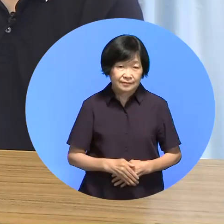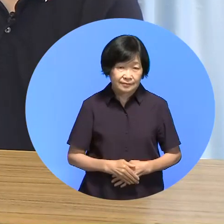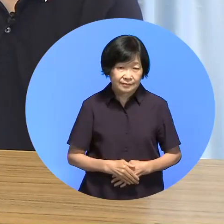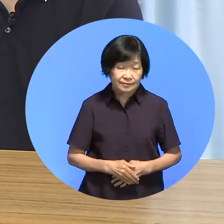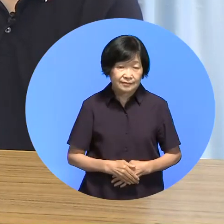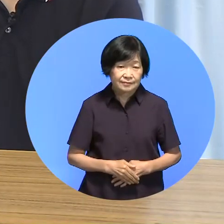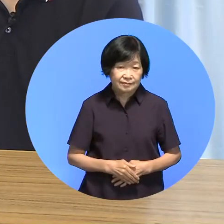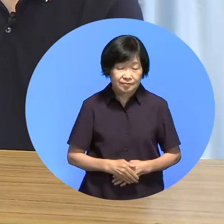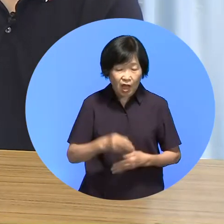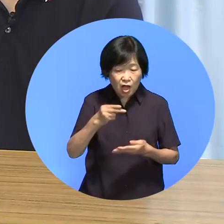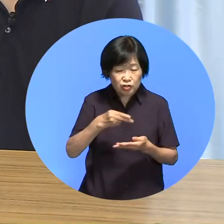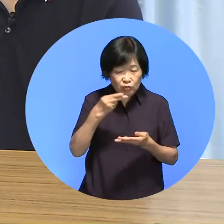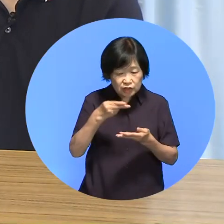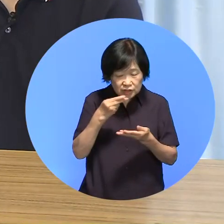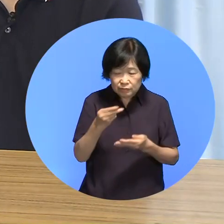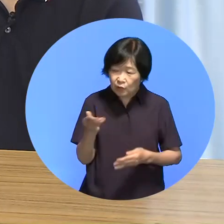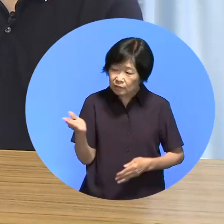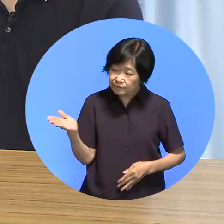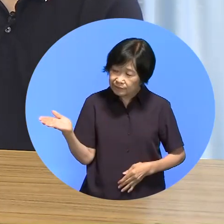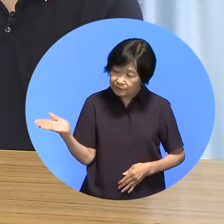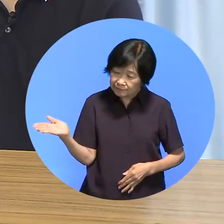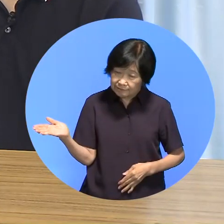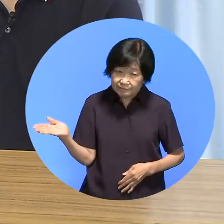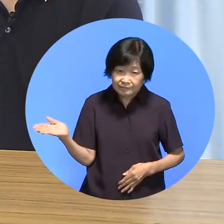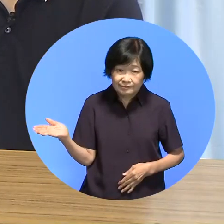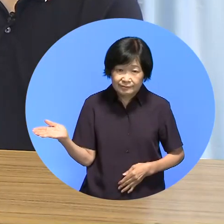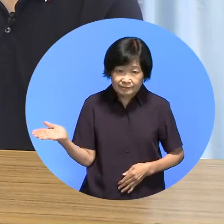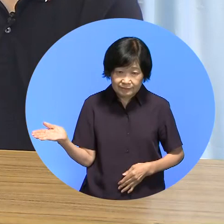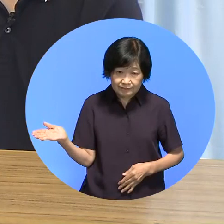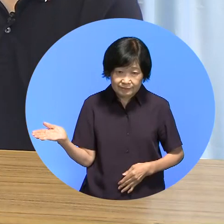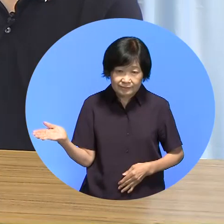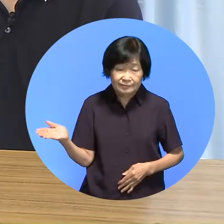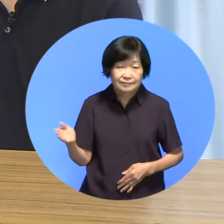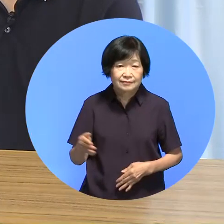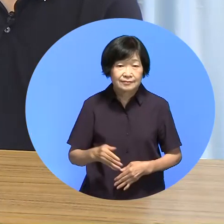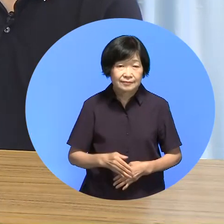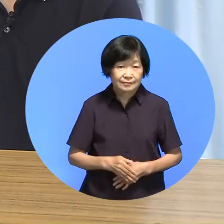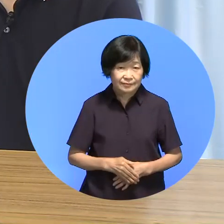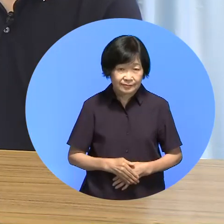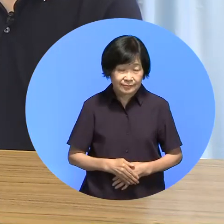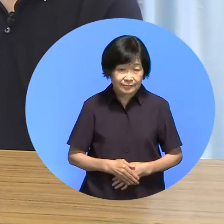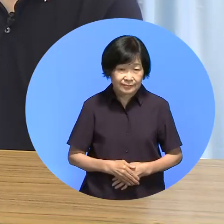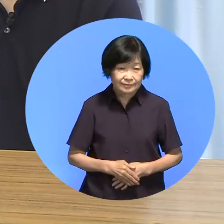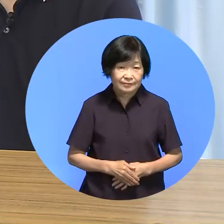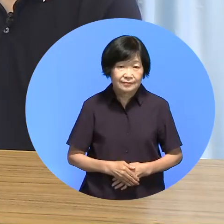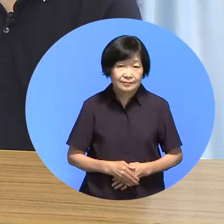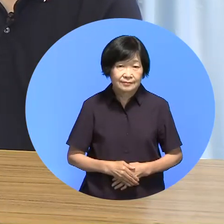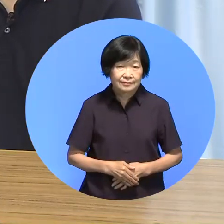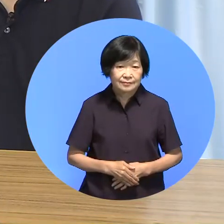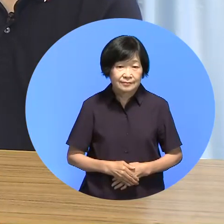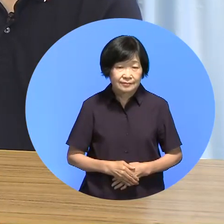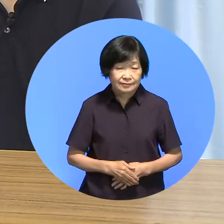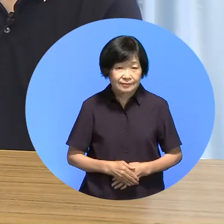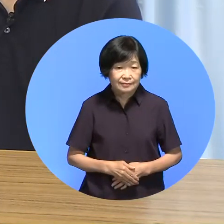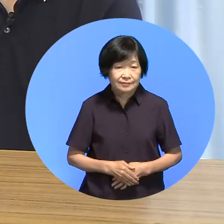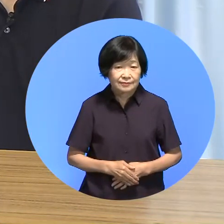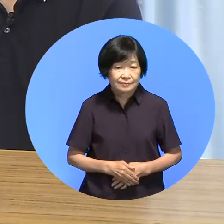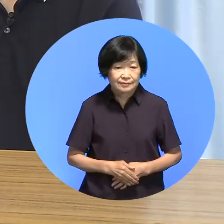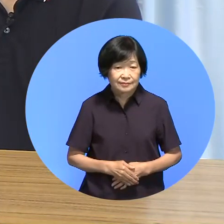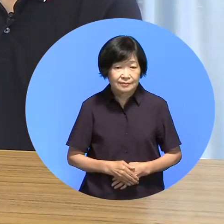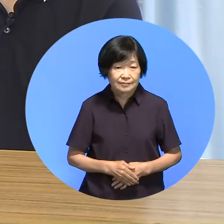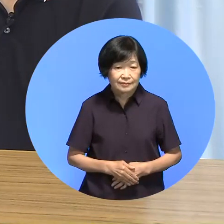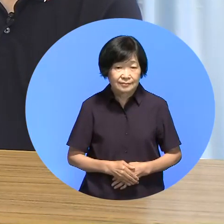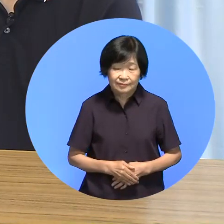や、食欲も落ちますけども、バランスのいい食事を心がけることも大切です。また日頃